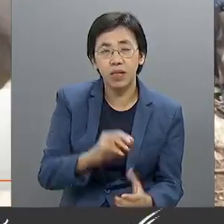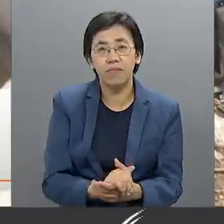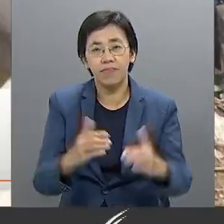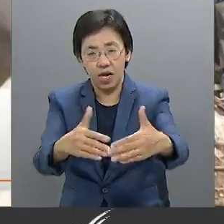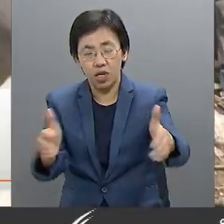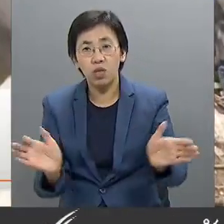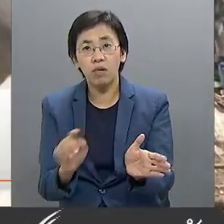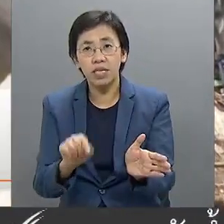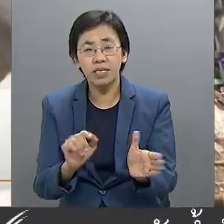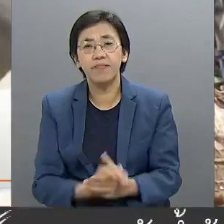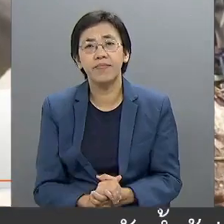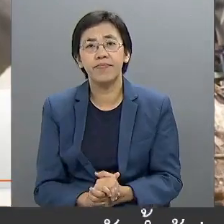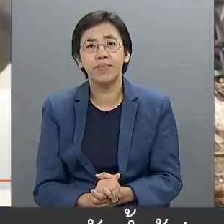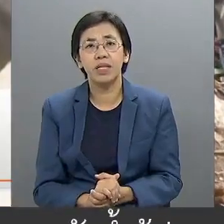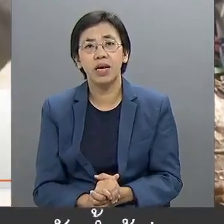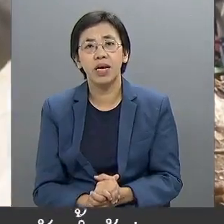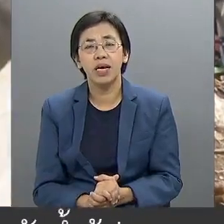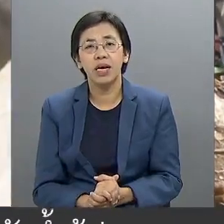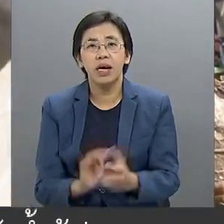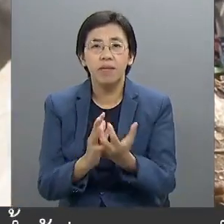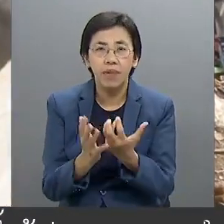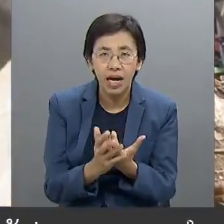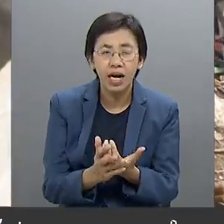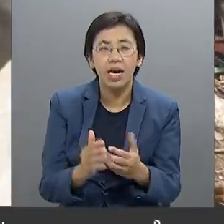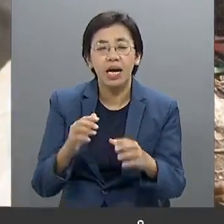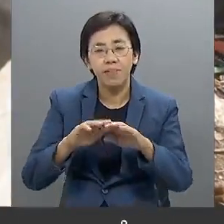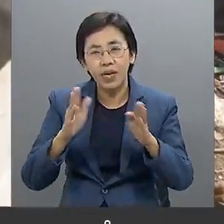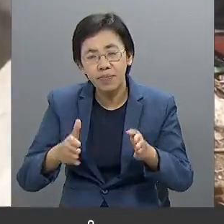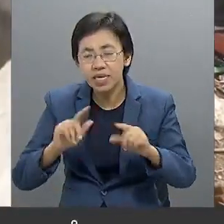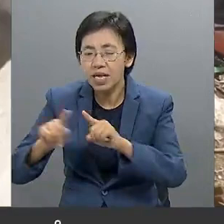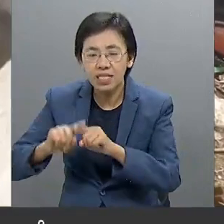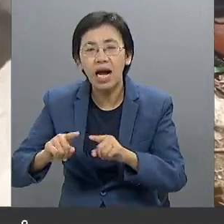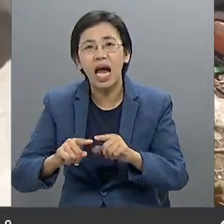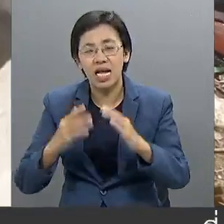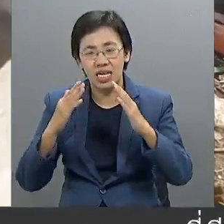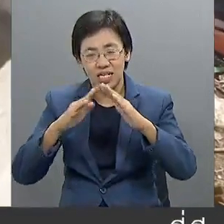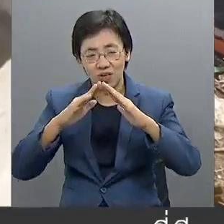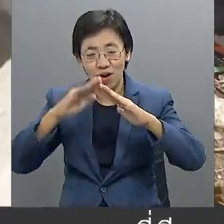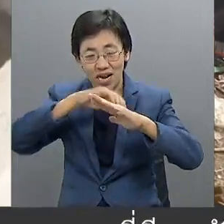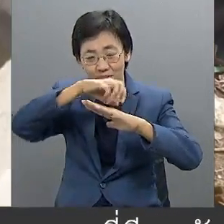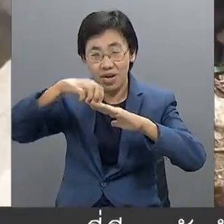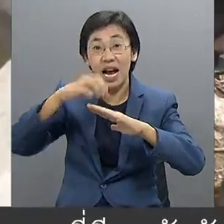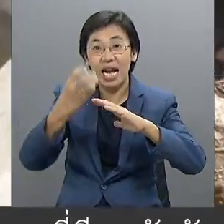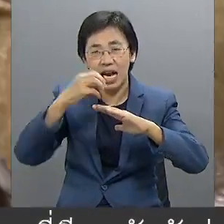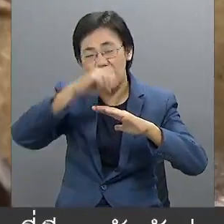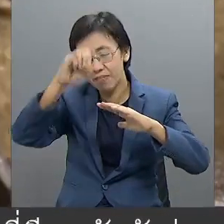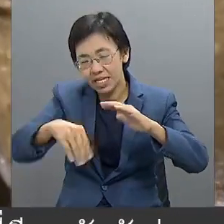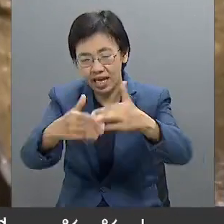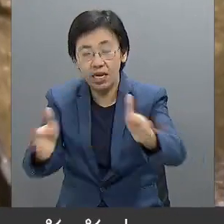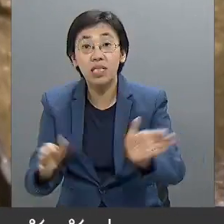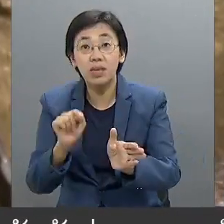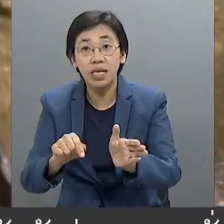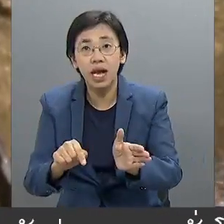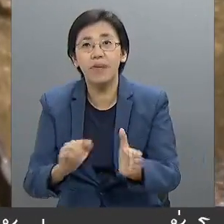ใส่วัชพืชแล้วก็เศษกระเบื้องมุงหลังคาเอาไว้เพื่อให้เป็นที่อยู่ของปูนะครับจะได้ไปหลบอาศัยอยู่ได้